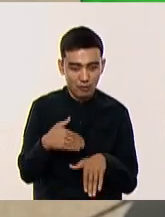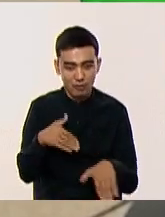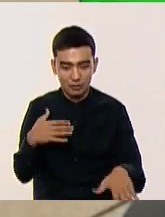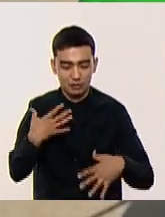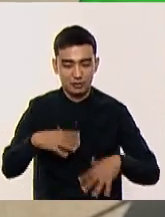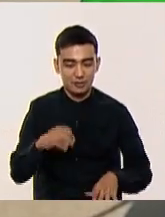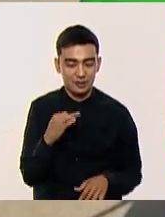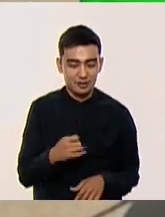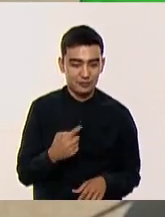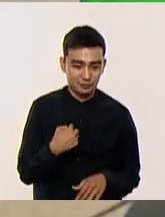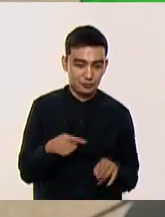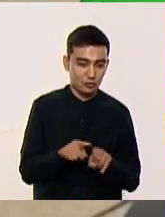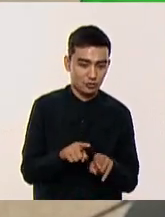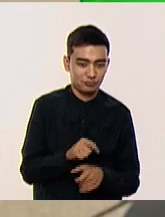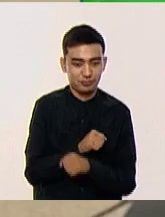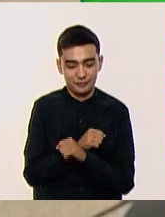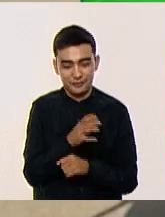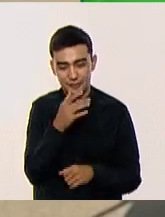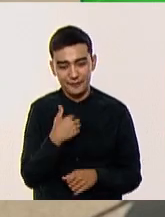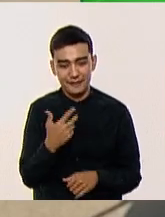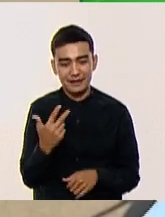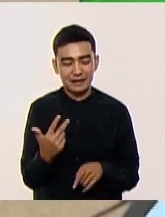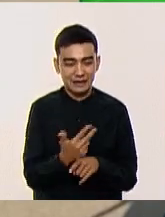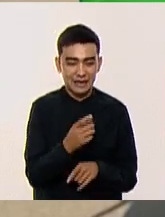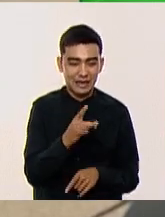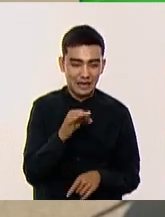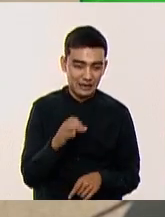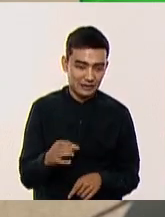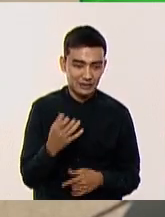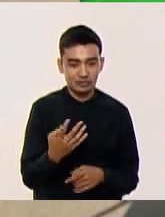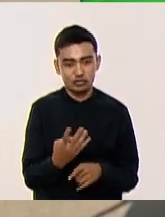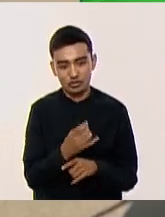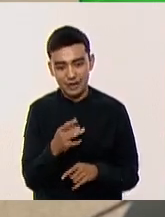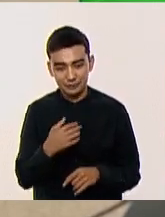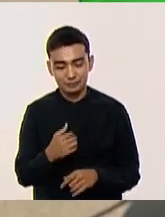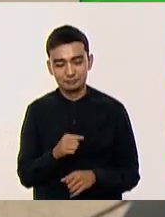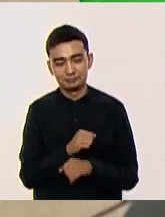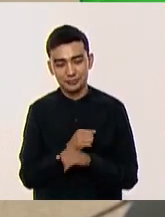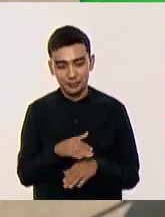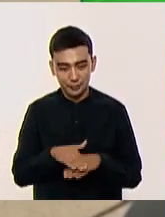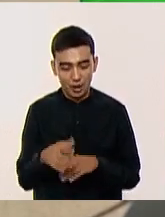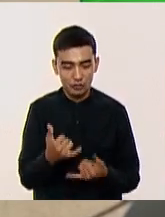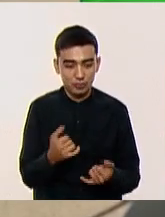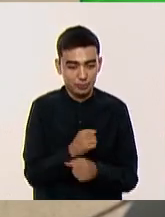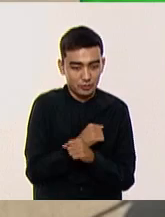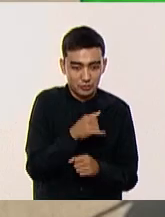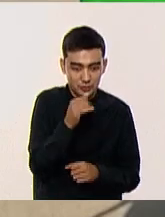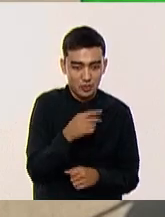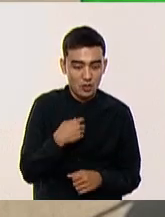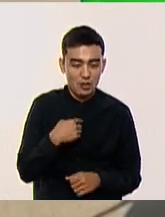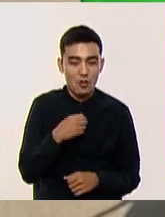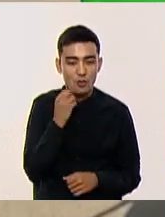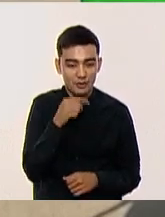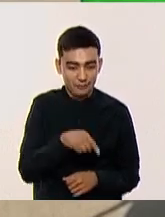Біздің өзіміздің белгілі бір демалатын уақытымыз бар, 3 рейс, 4 рейсте. Сол кезде кішкене тынығып алатынбыз. Қазір тынықпаймыз. Әбетімізде осы